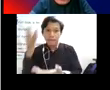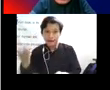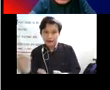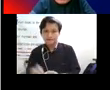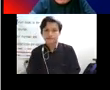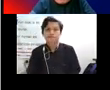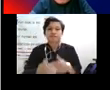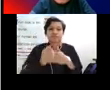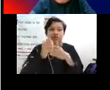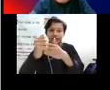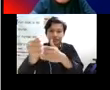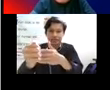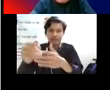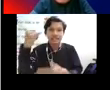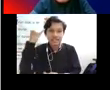perpustakaan